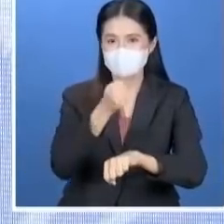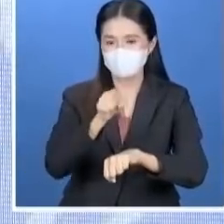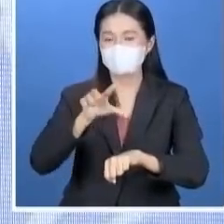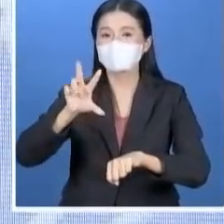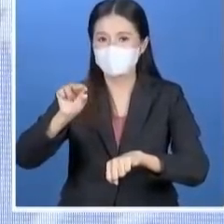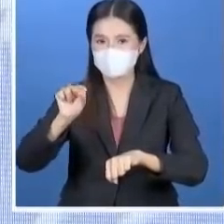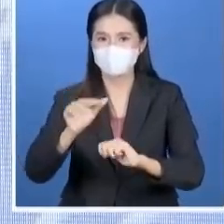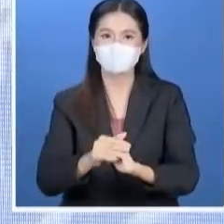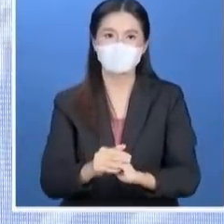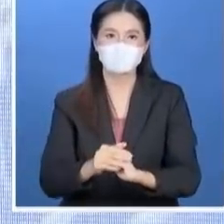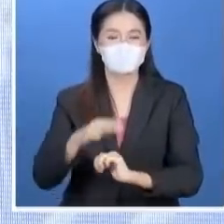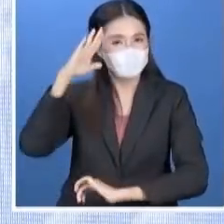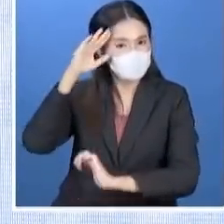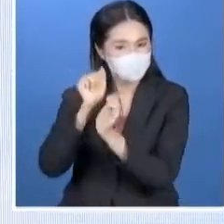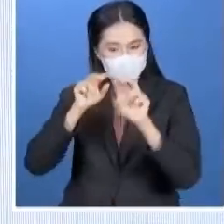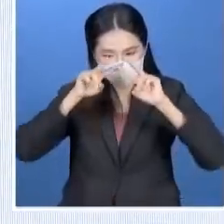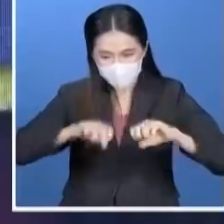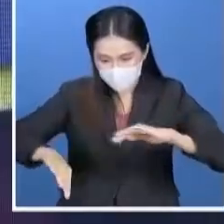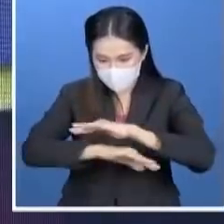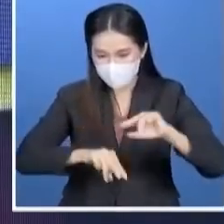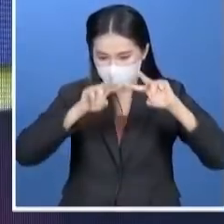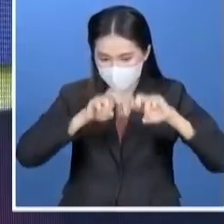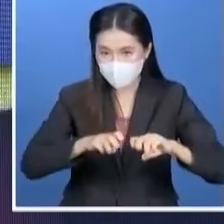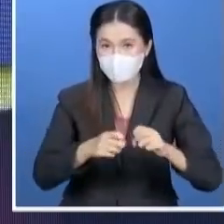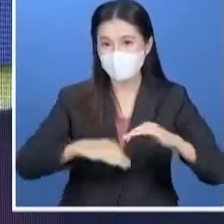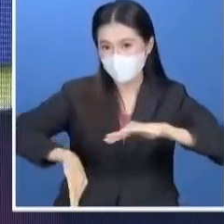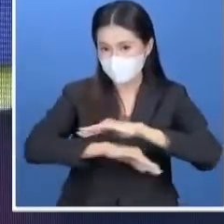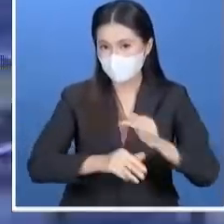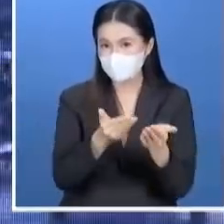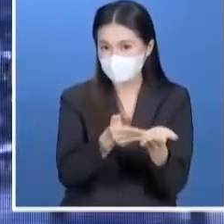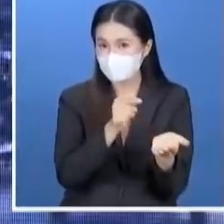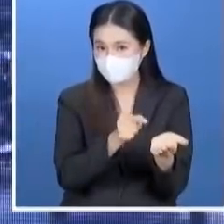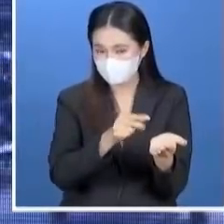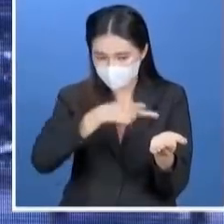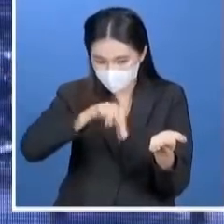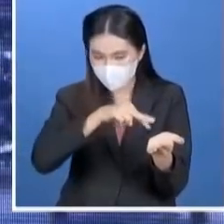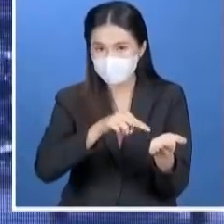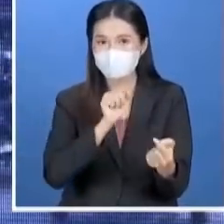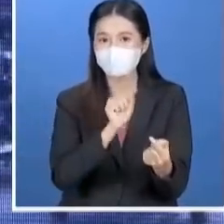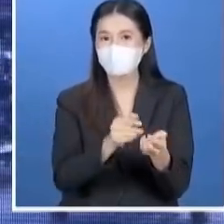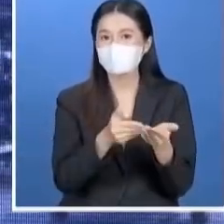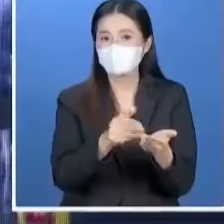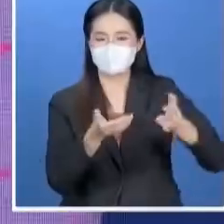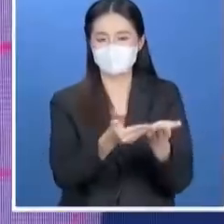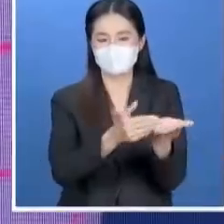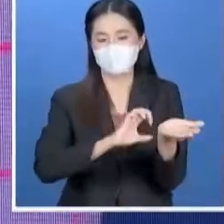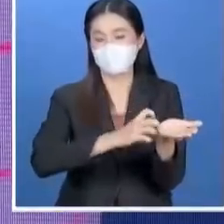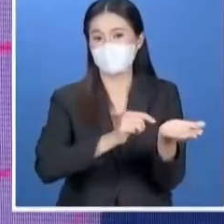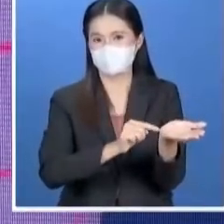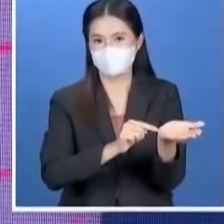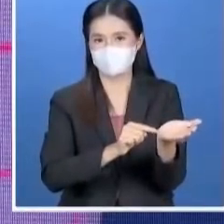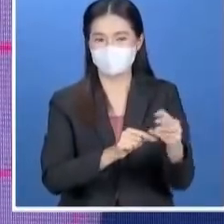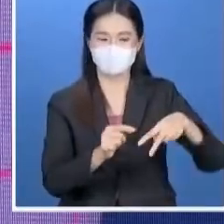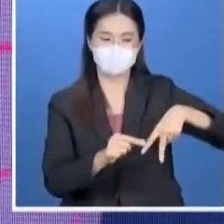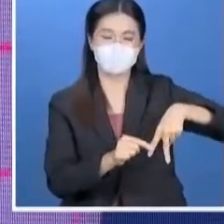นเจ้าหน้าที่กองพิสูจน์หลักฐานได้เข้าตรวจเก็บพยานหลักฐานจากเรือลำที่เกิดเหตุที่อู่เรือ NBC ต่อมาบาด